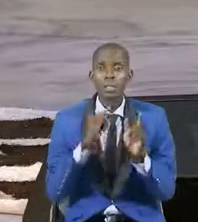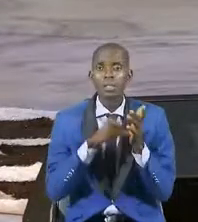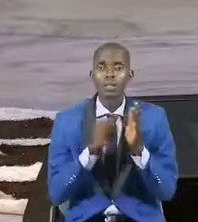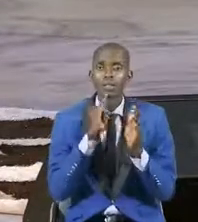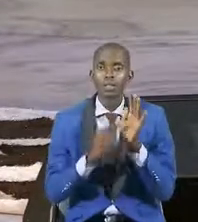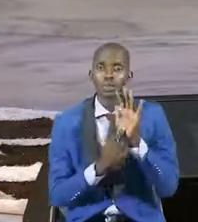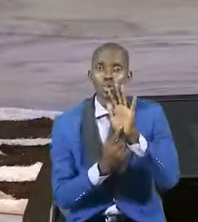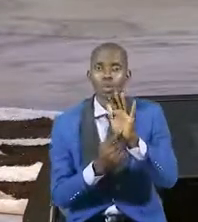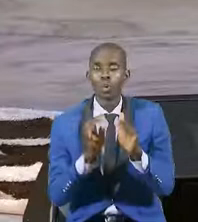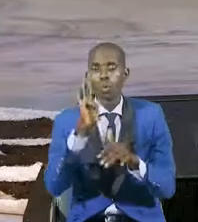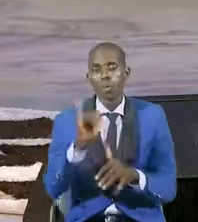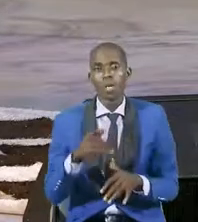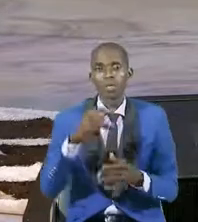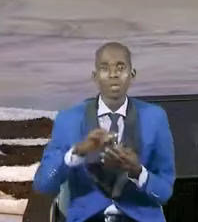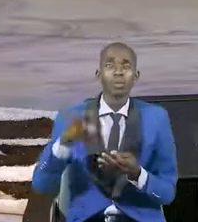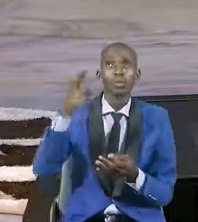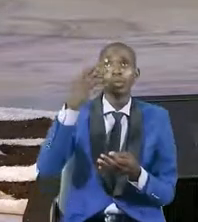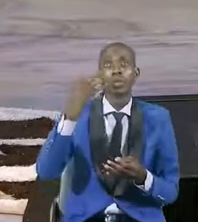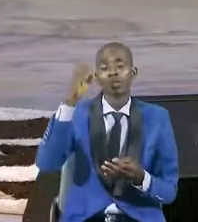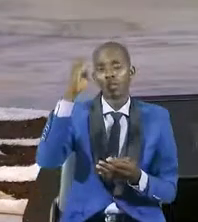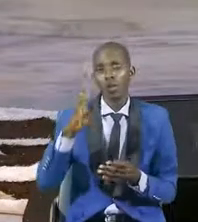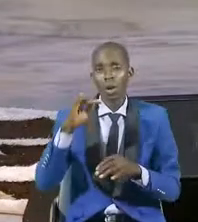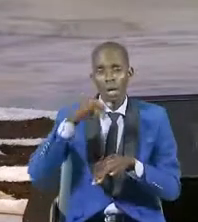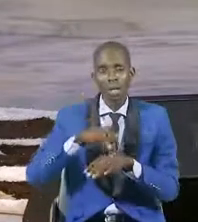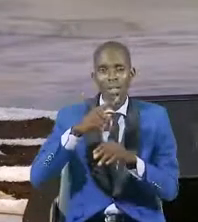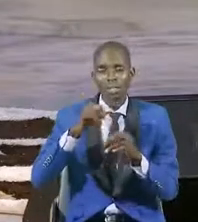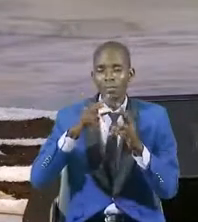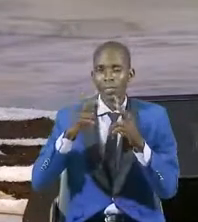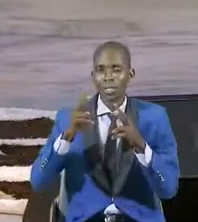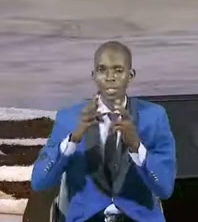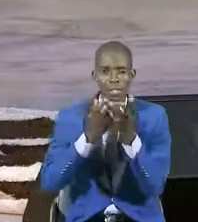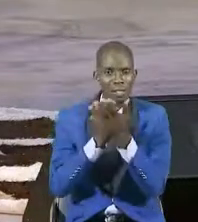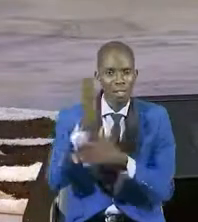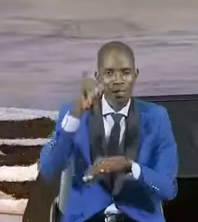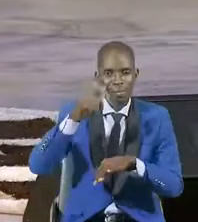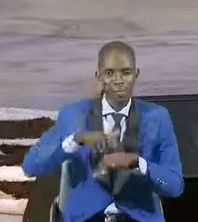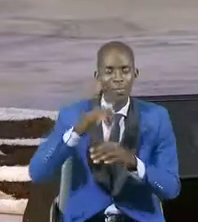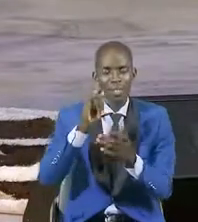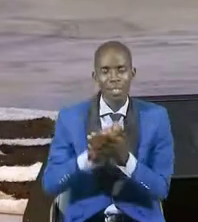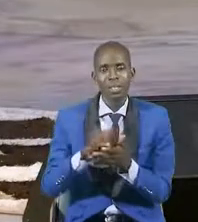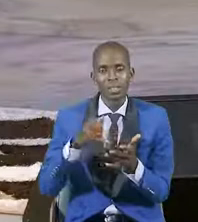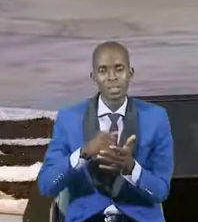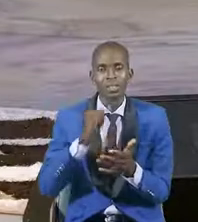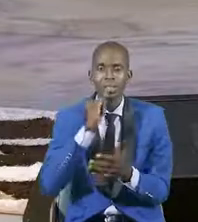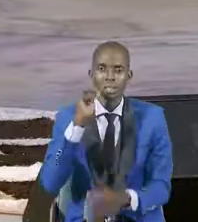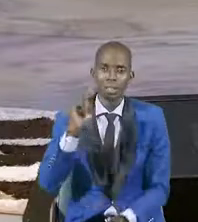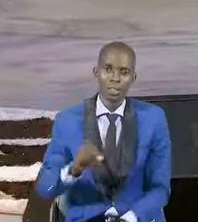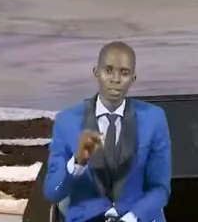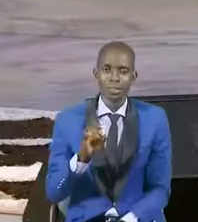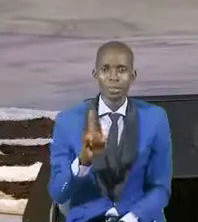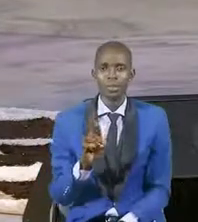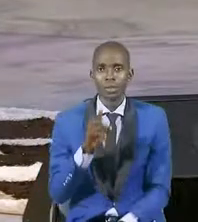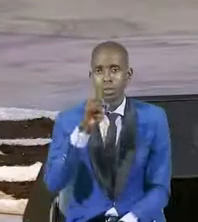est révélé par l'Esprit de Dieu à un moment donné. Cette connaissance